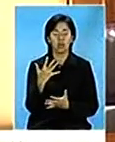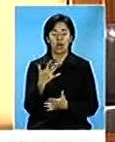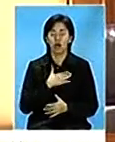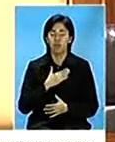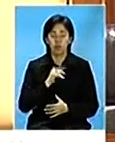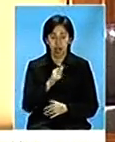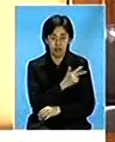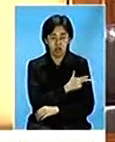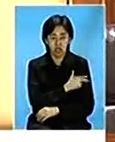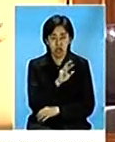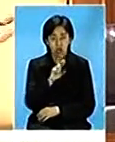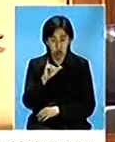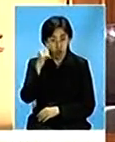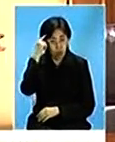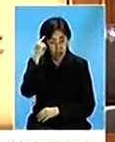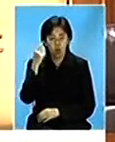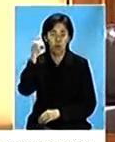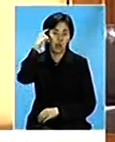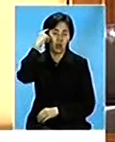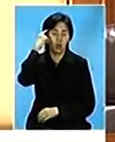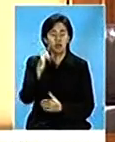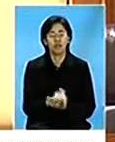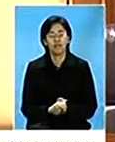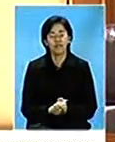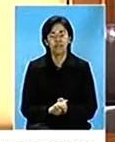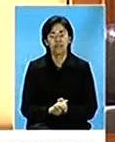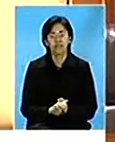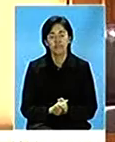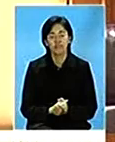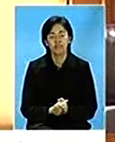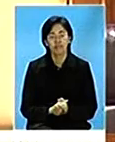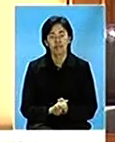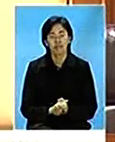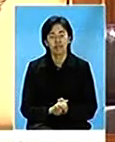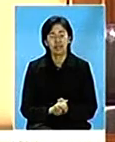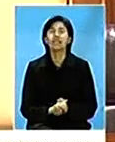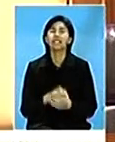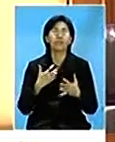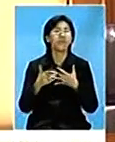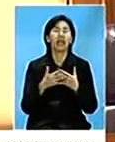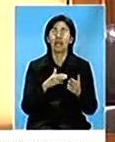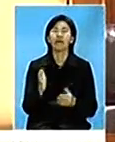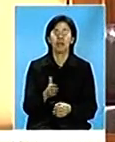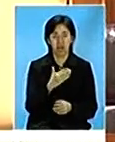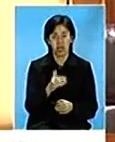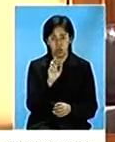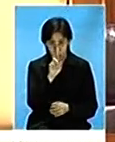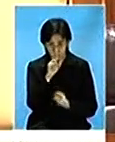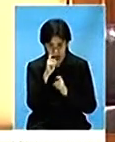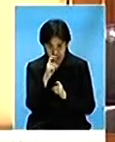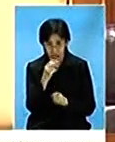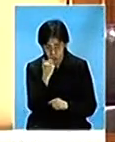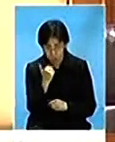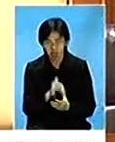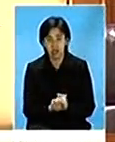ร.รยนต์ว่าเอ๊ะยูรู้ป่ะเขาบอกไม่รู้นะฮะเพราะนั้นก็แล้วไปนะฮะแต่ว่ามันก็อันตรายนะครับเพ